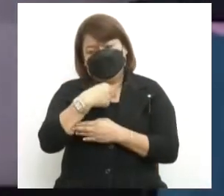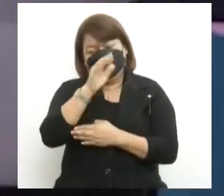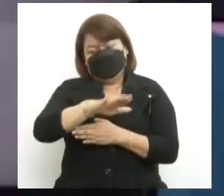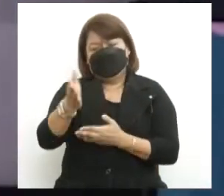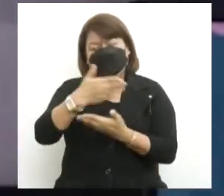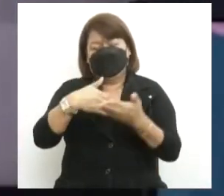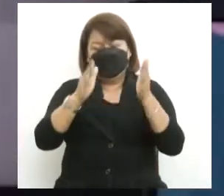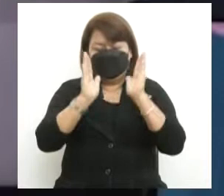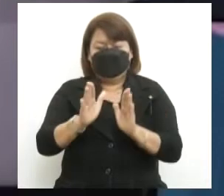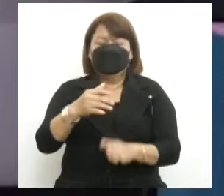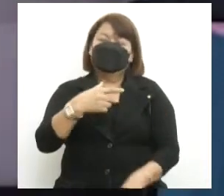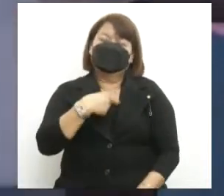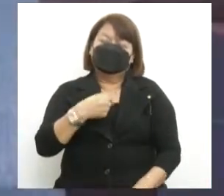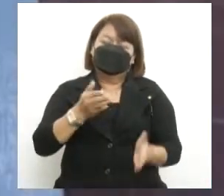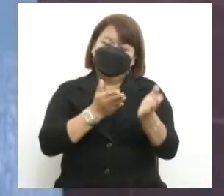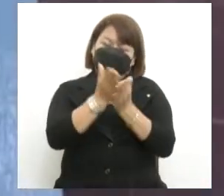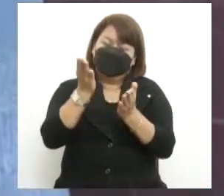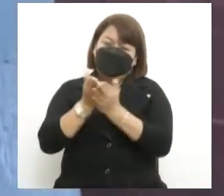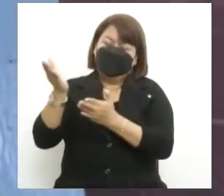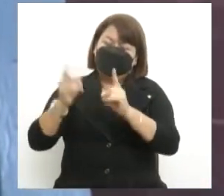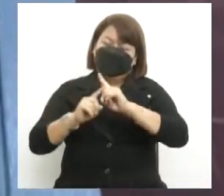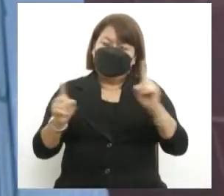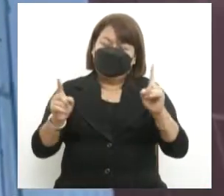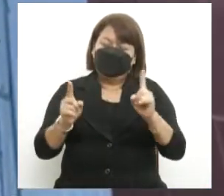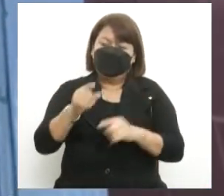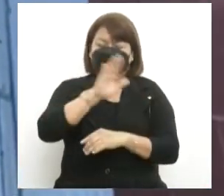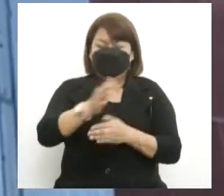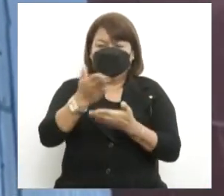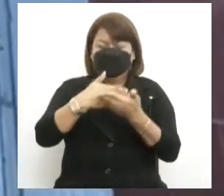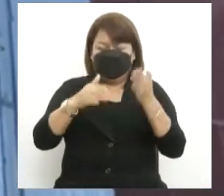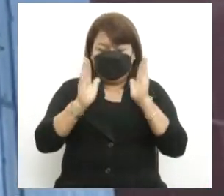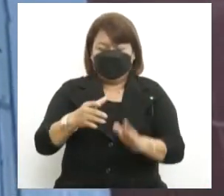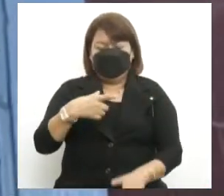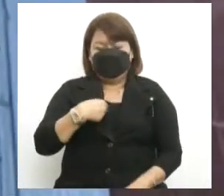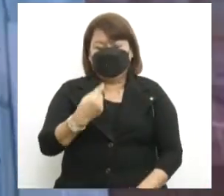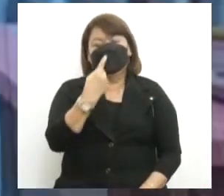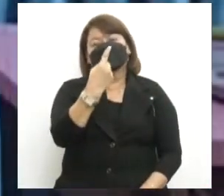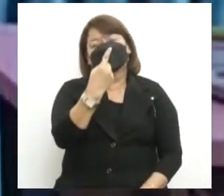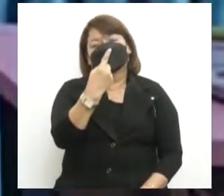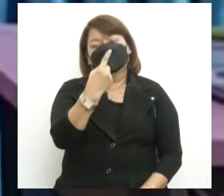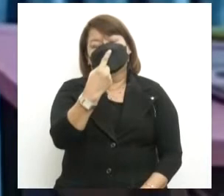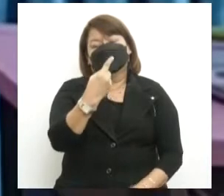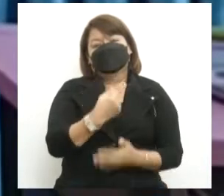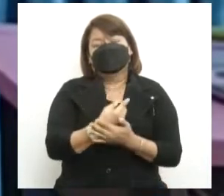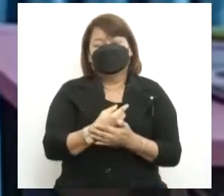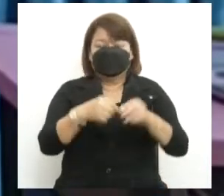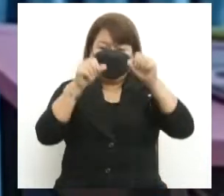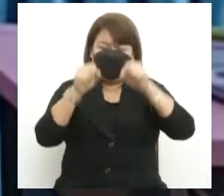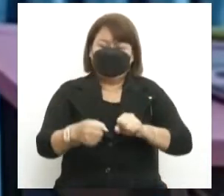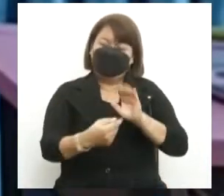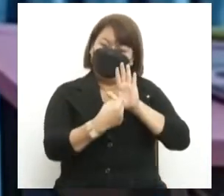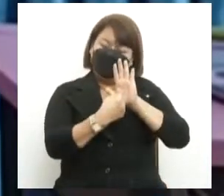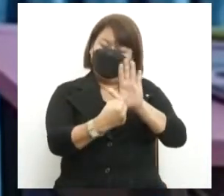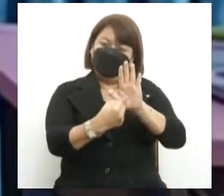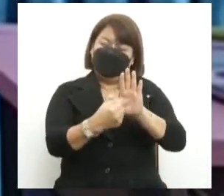มีความถนัดหลายด้านเด็กบางคนอาจจะมีความถนัดเพียงด้านเดียวซึ่งสามารถแสดงออกได้อ